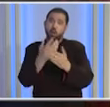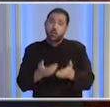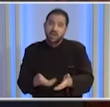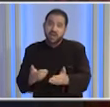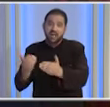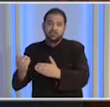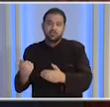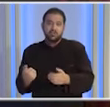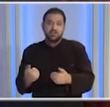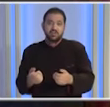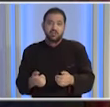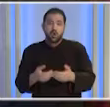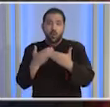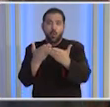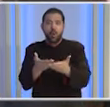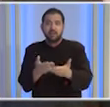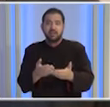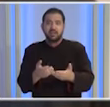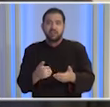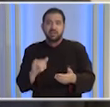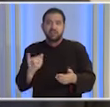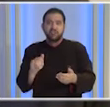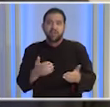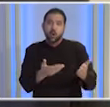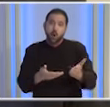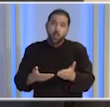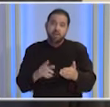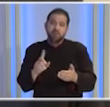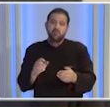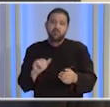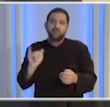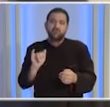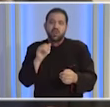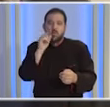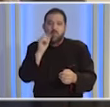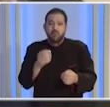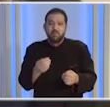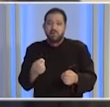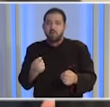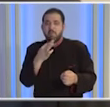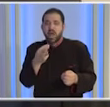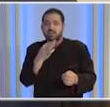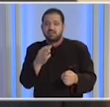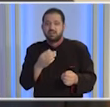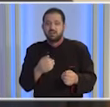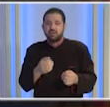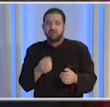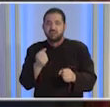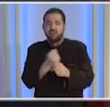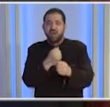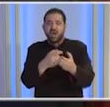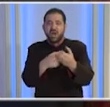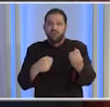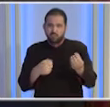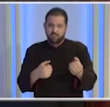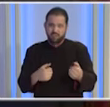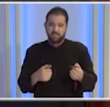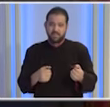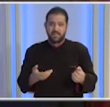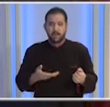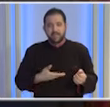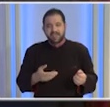care umblă după anticoncepționale și care fac avort. În veac pură nu vor avea stările astea sufletești. Societatea în care trăim